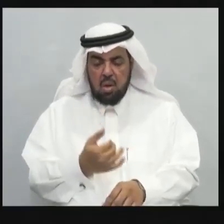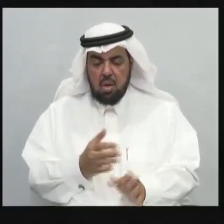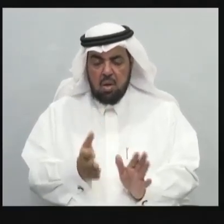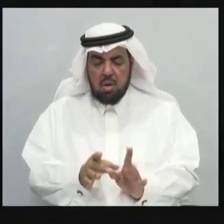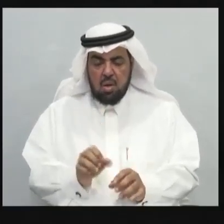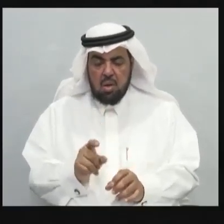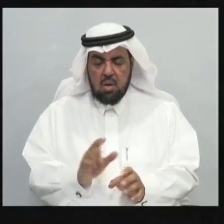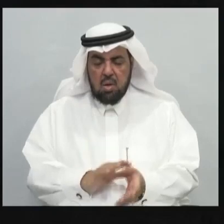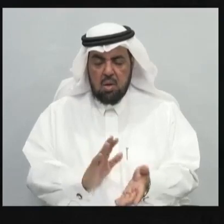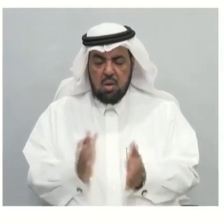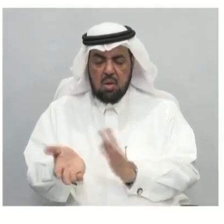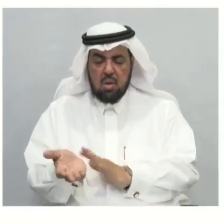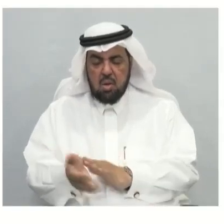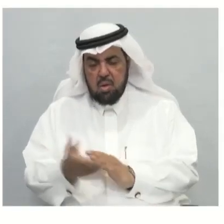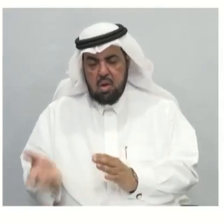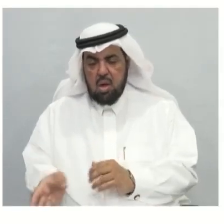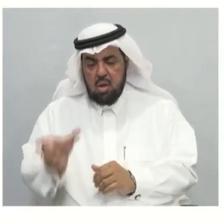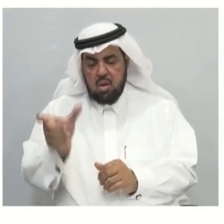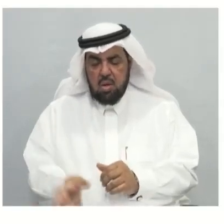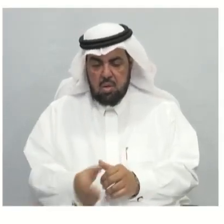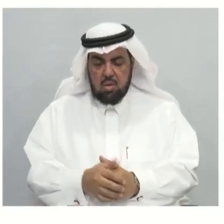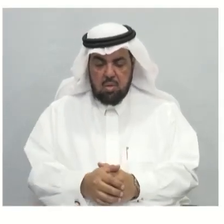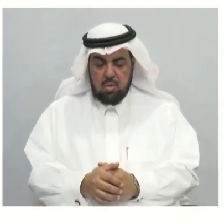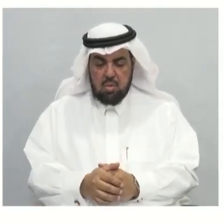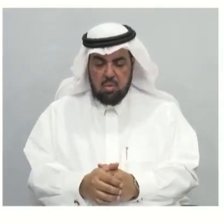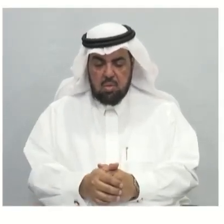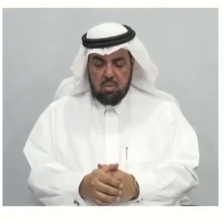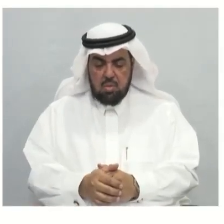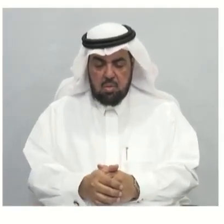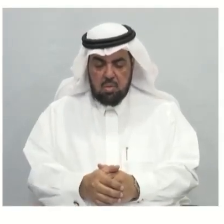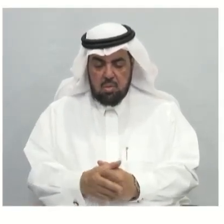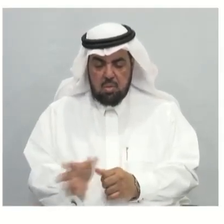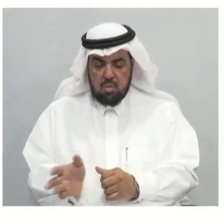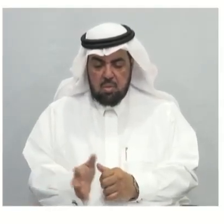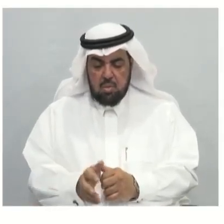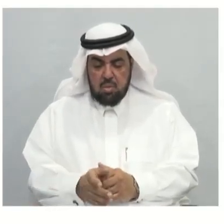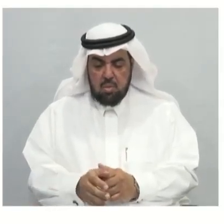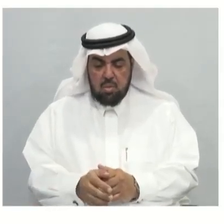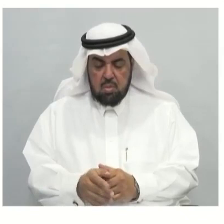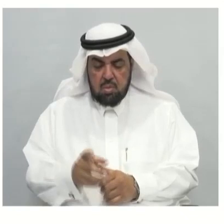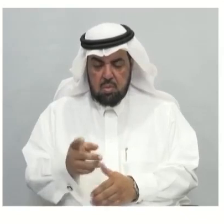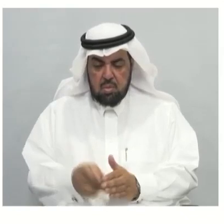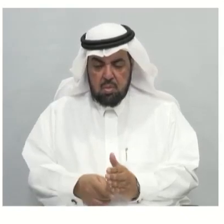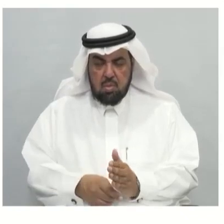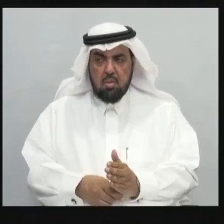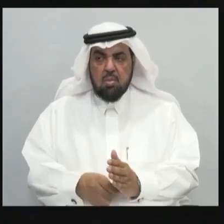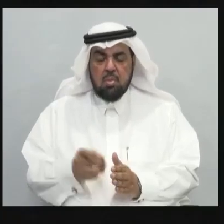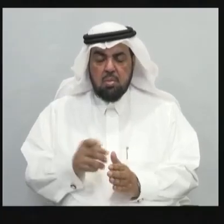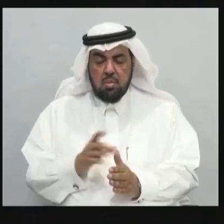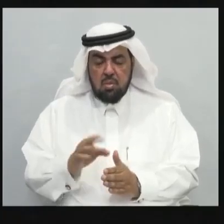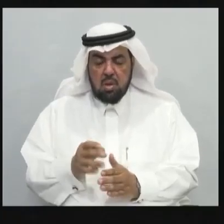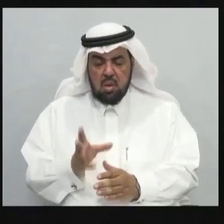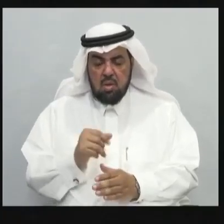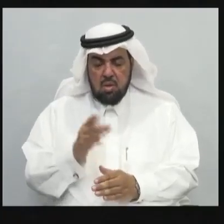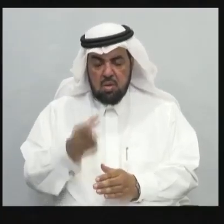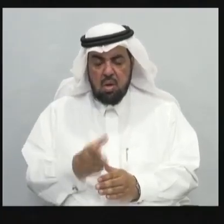تضع المحاذاه نلاحظ هنا امامنا ان النص معمول له محاه بحيث لوضعت خط مستقيم لوجدت لا يوجد سطر